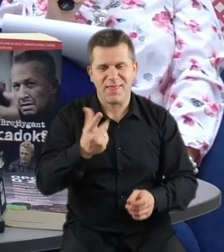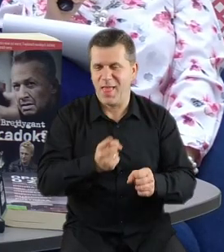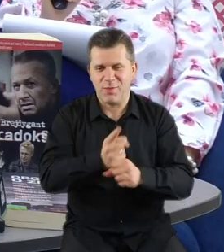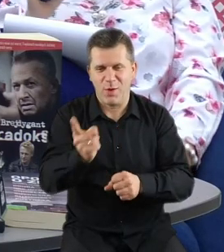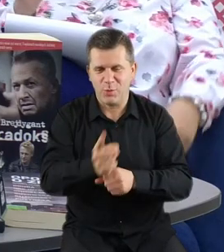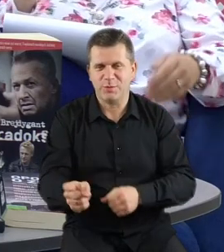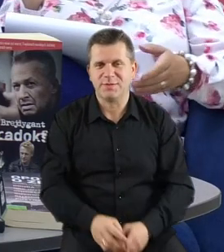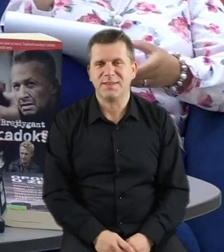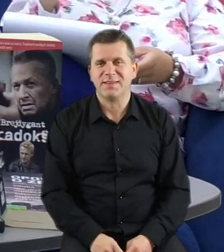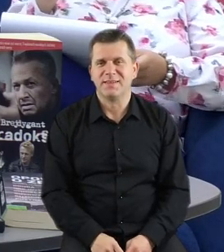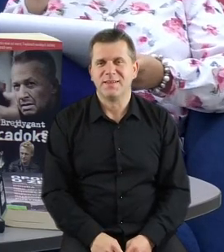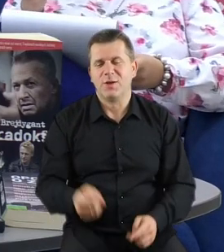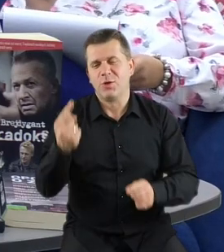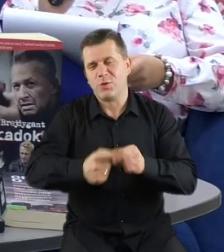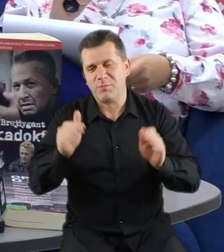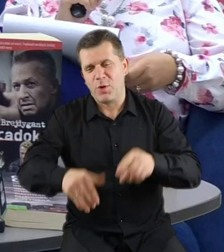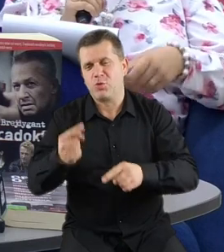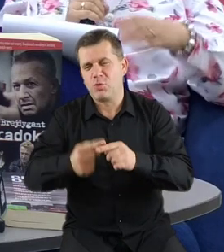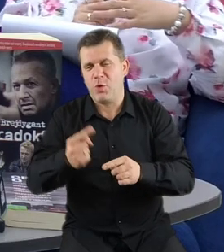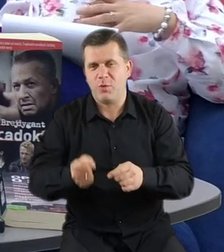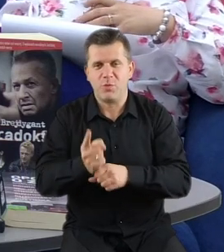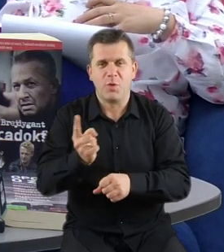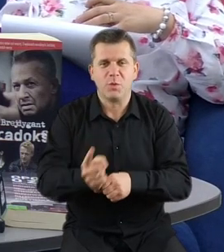Naprawdę nie dokuczam. To może trochę.